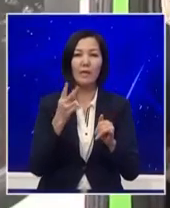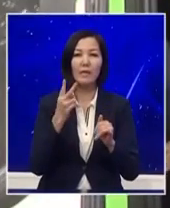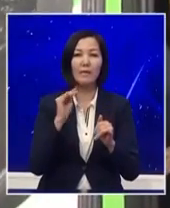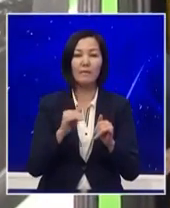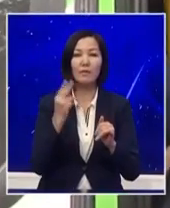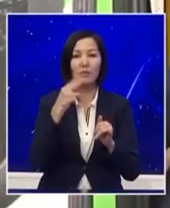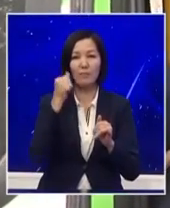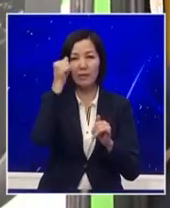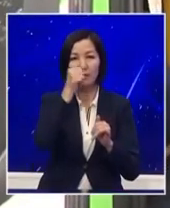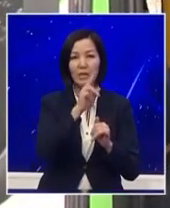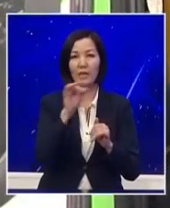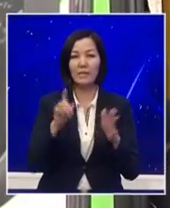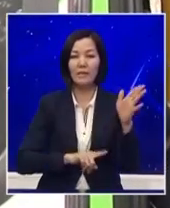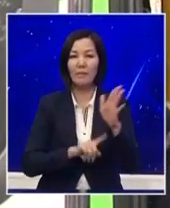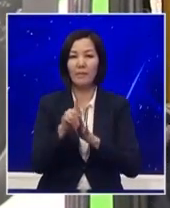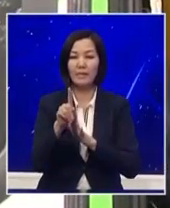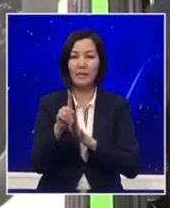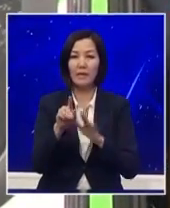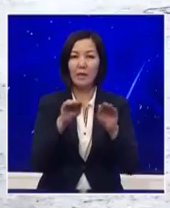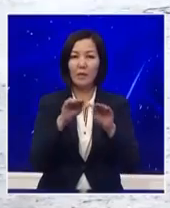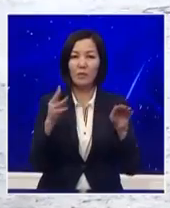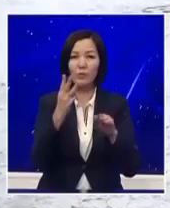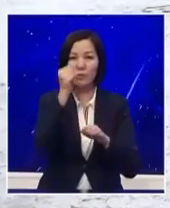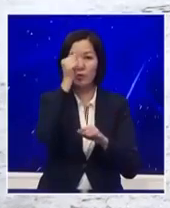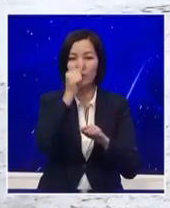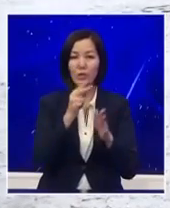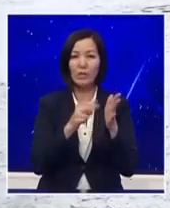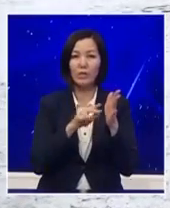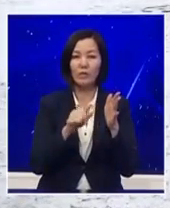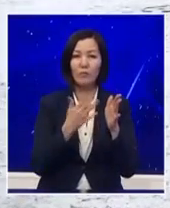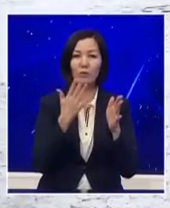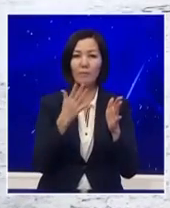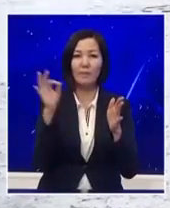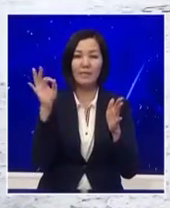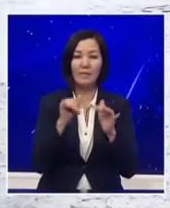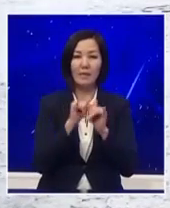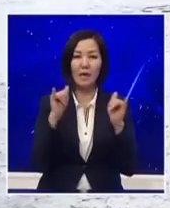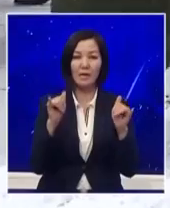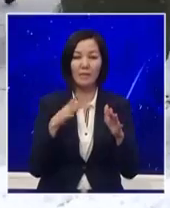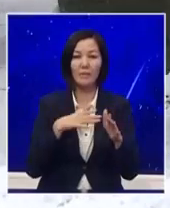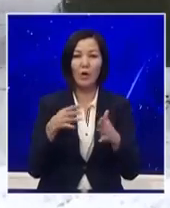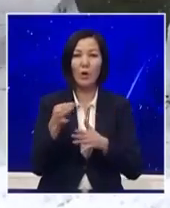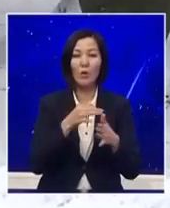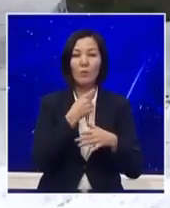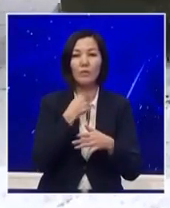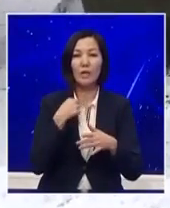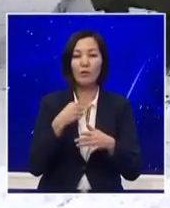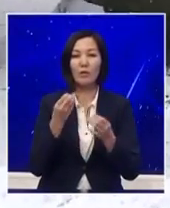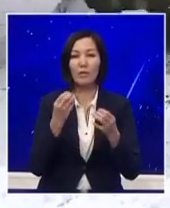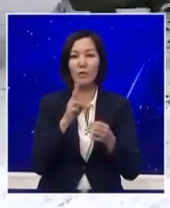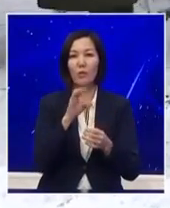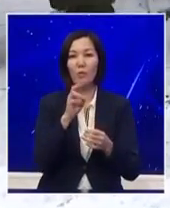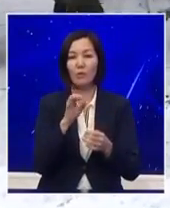2020 жылдың қазан айынан басталған. Көрсеткіш 3 айда 7,15 есеге артыпты. Облыс орталығынан бөлек